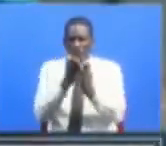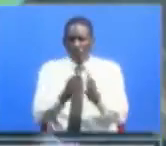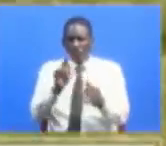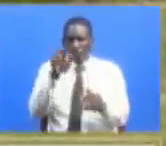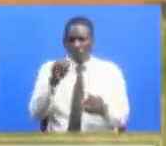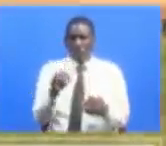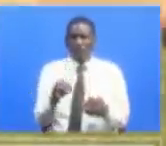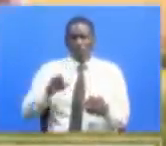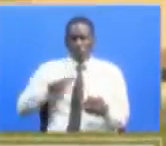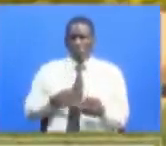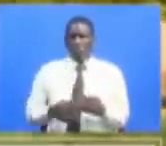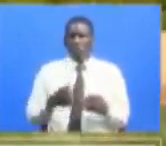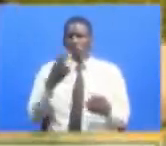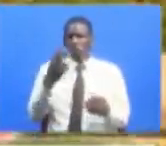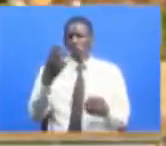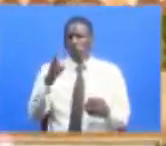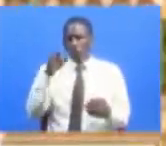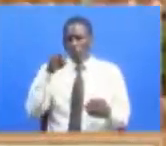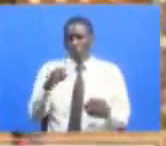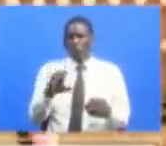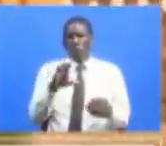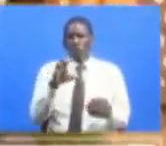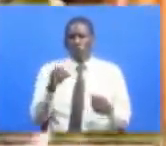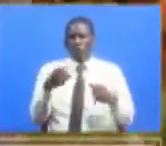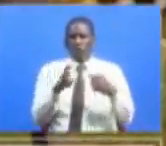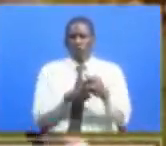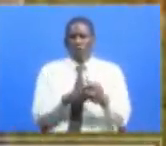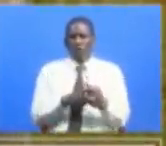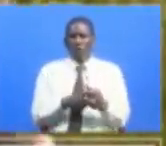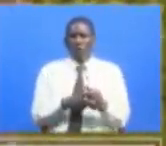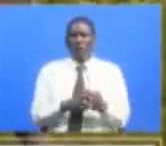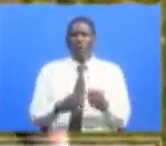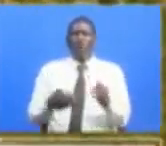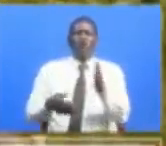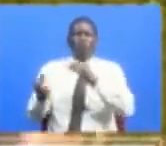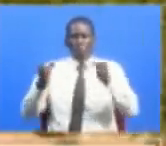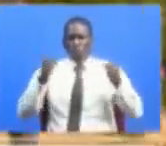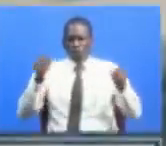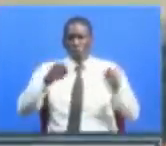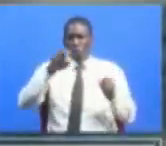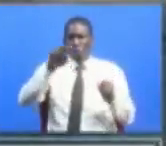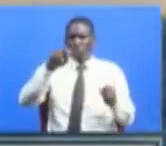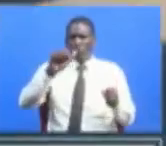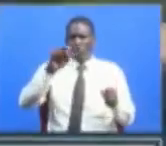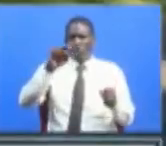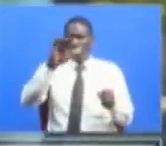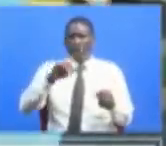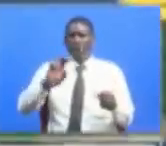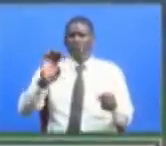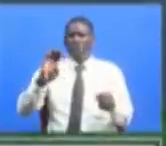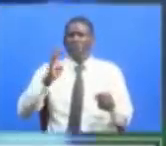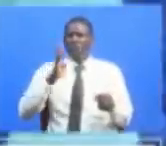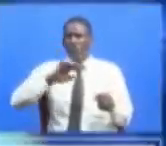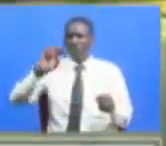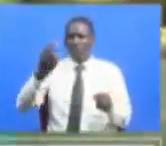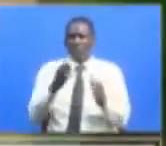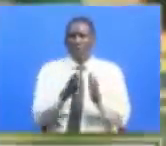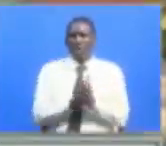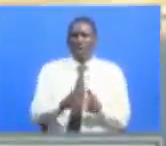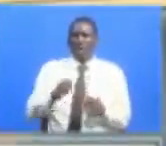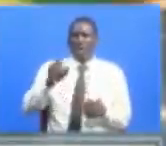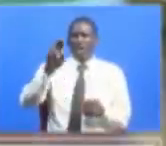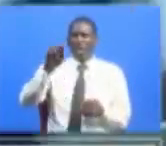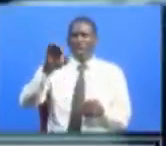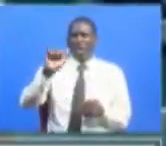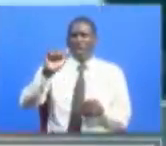dakika 24 na sekunde 07. Aliyekuwa bingwa mtetezi Nancy Ngugi alimaliza wa pili, huko Wamboi Nyatetu